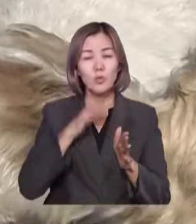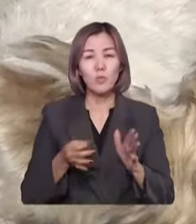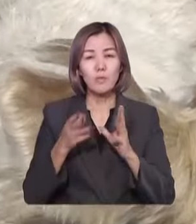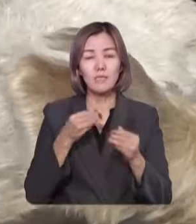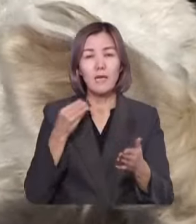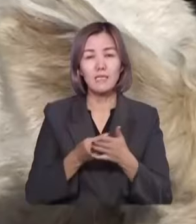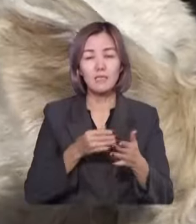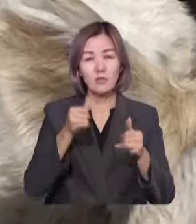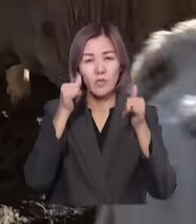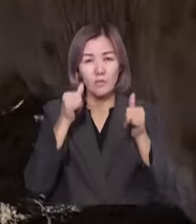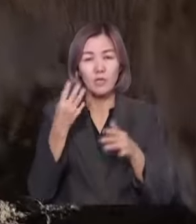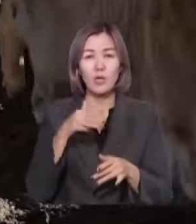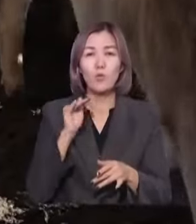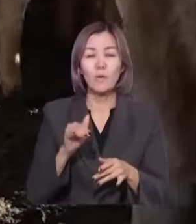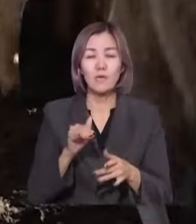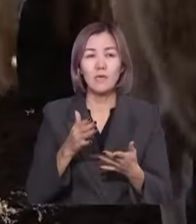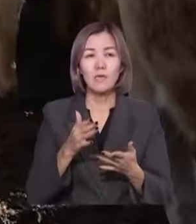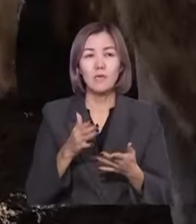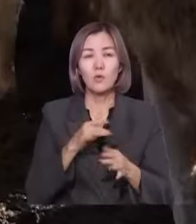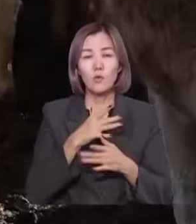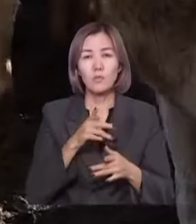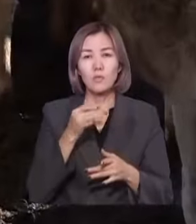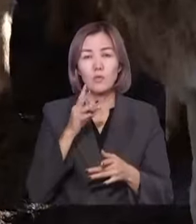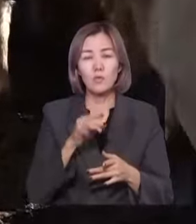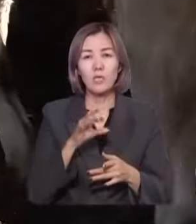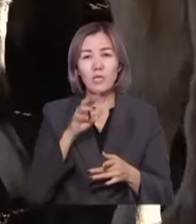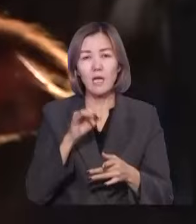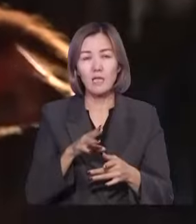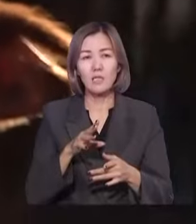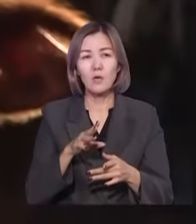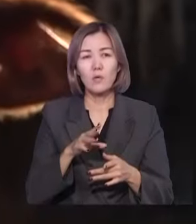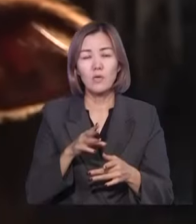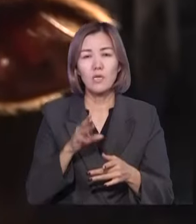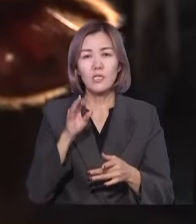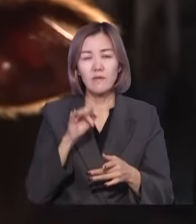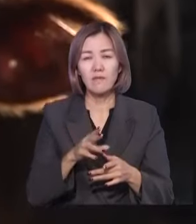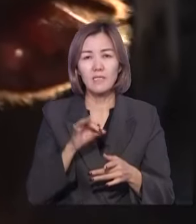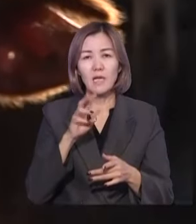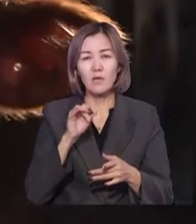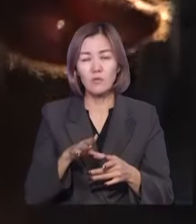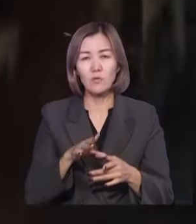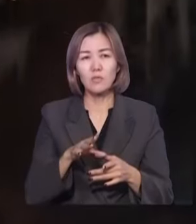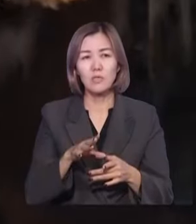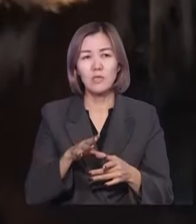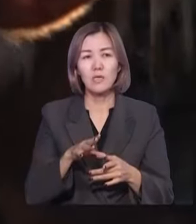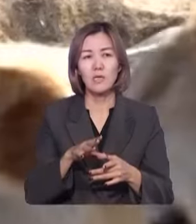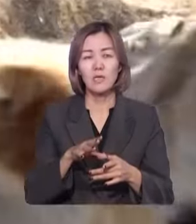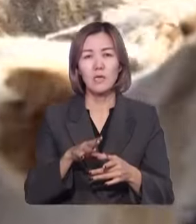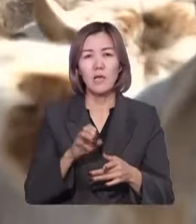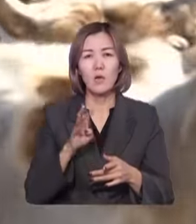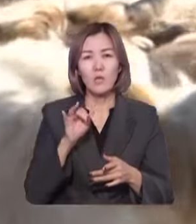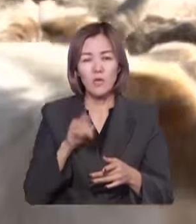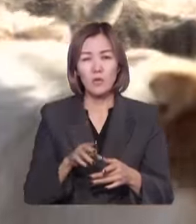асыл тұқымды ірі қарасаны 50 мыңнан асат, көбіне Голштейн, Алатау, Симментал, Швиц, Ангус, Герефорд, Санта, Гертруда,